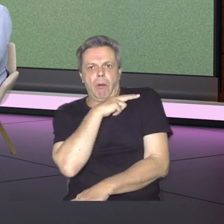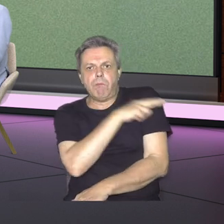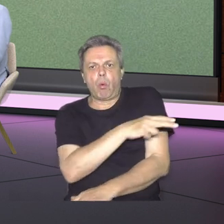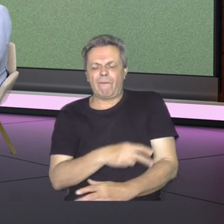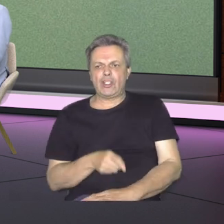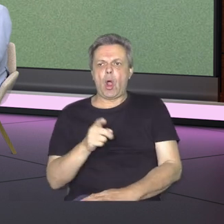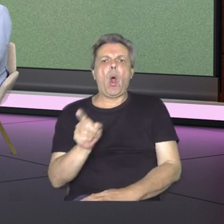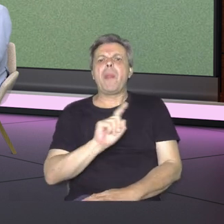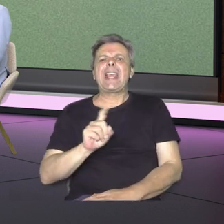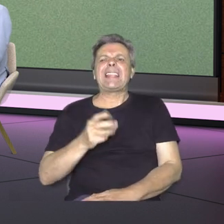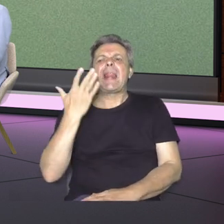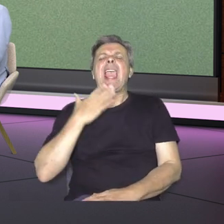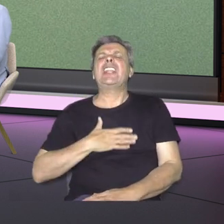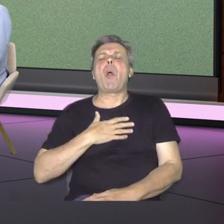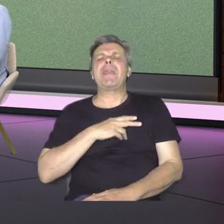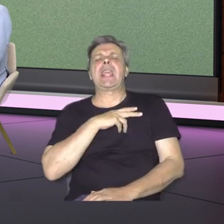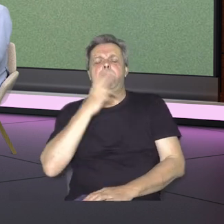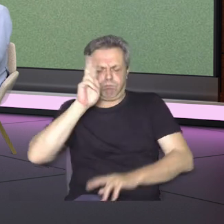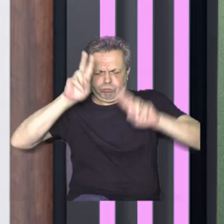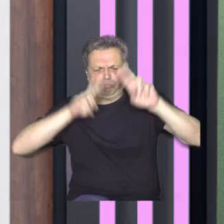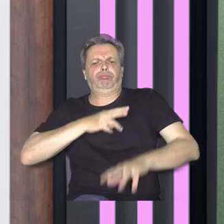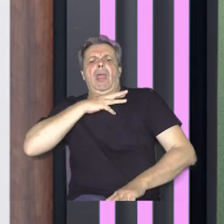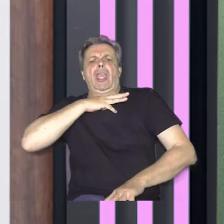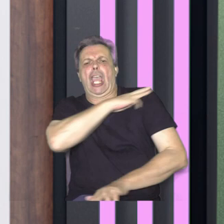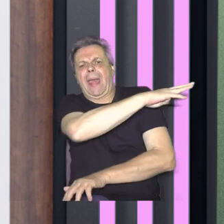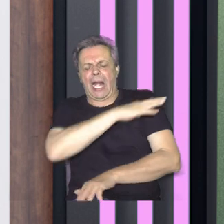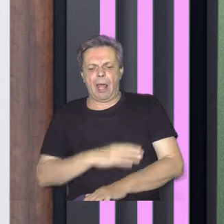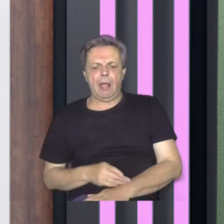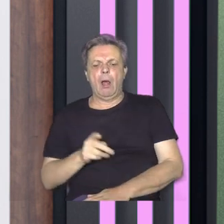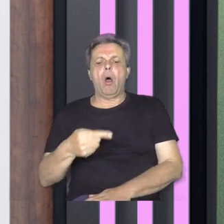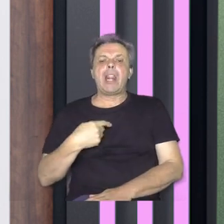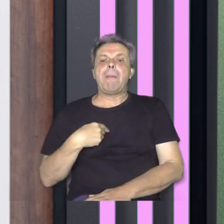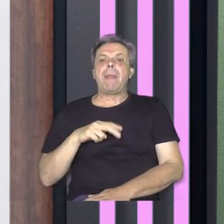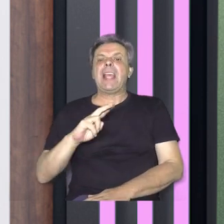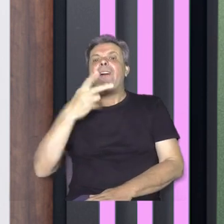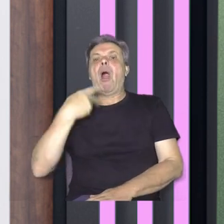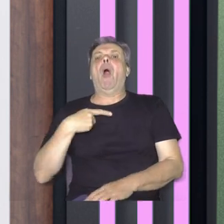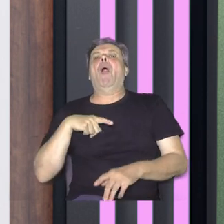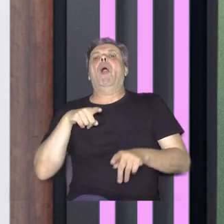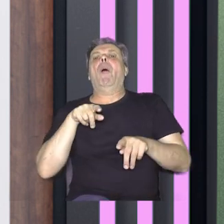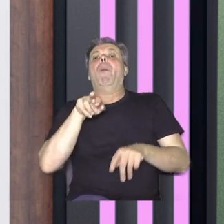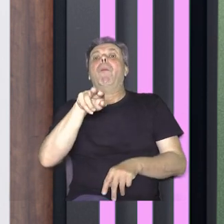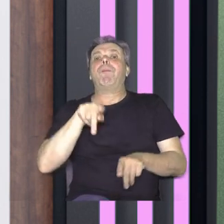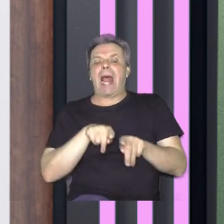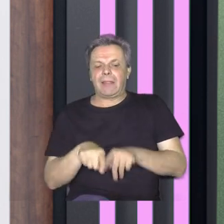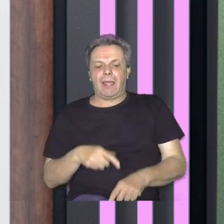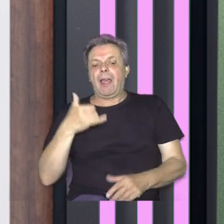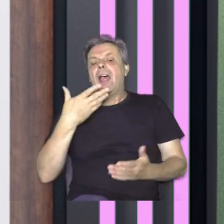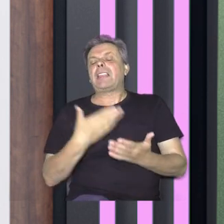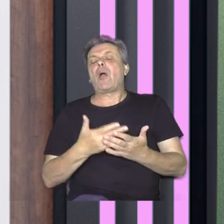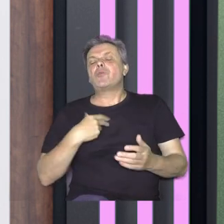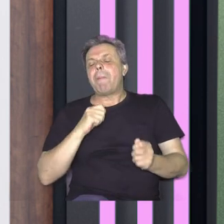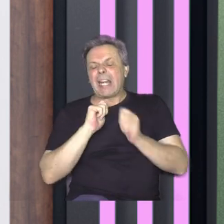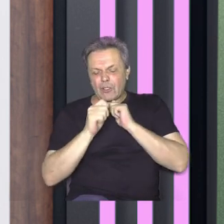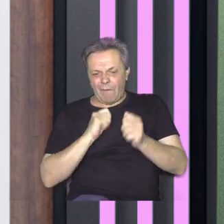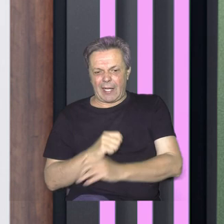pukovniče, jer on nikad nije htio biti general, a on je mene zvao brate i tako smo mi